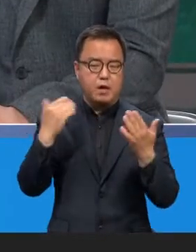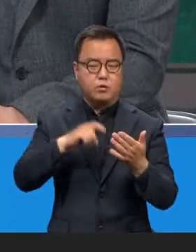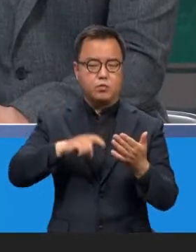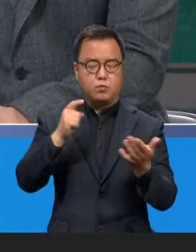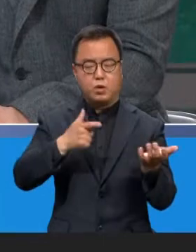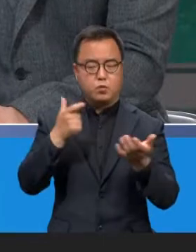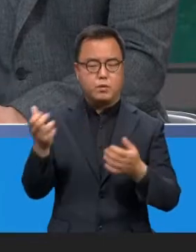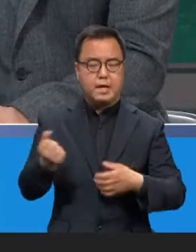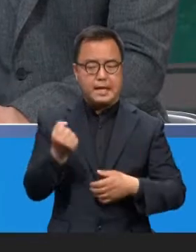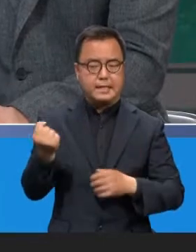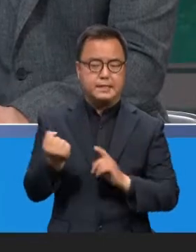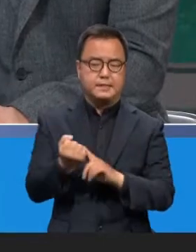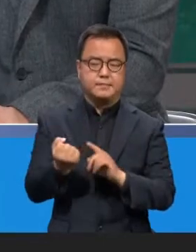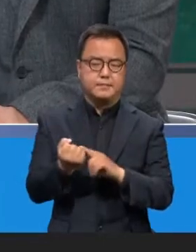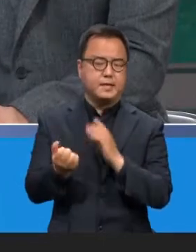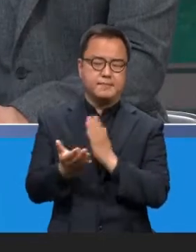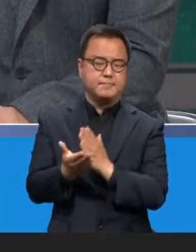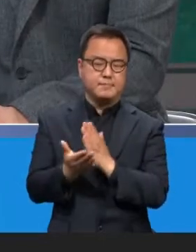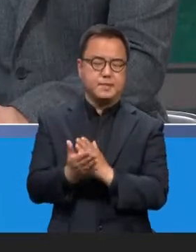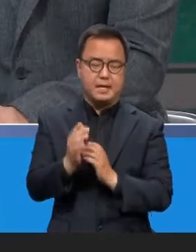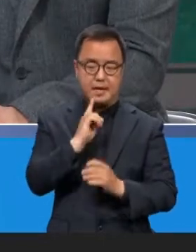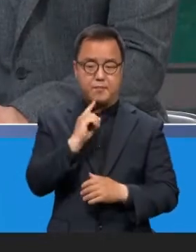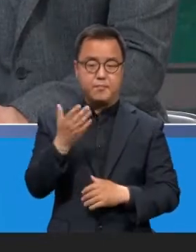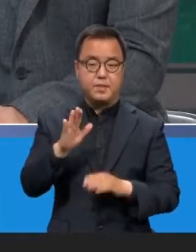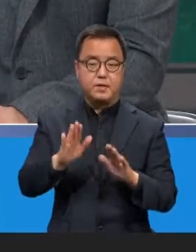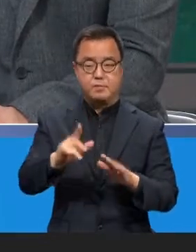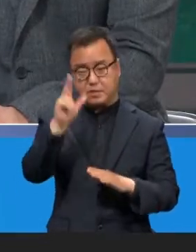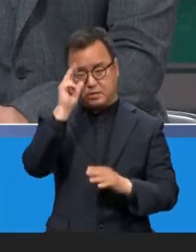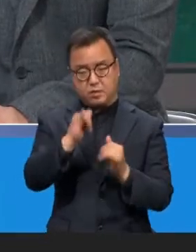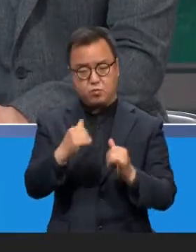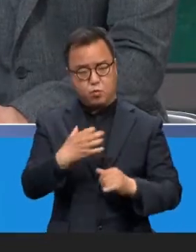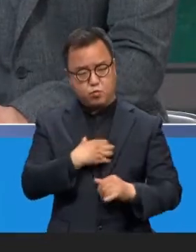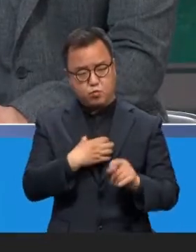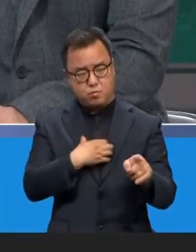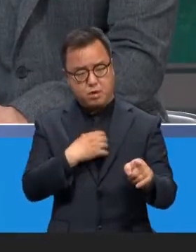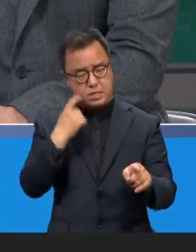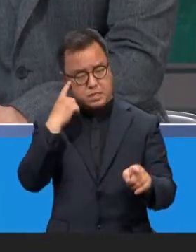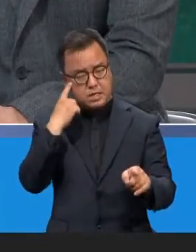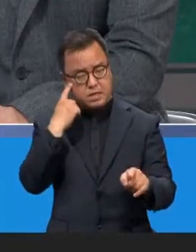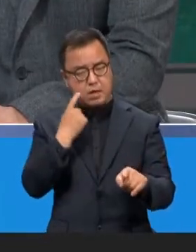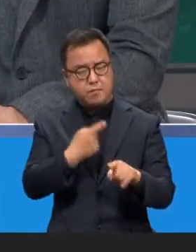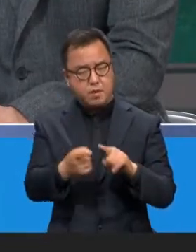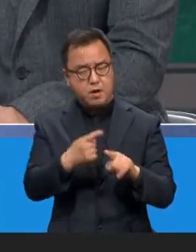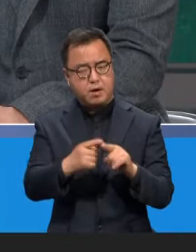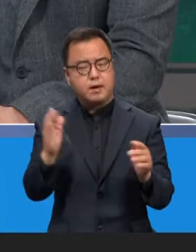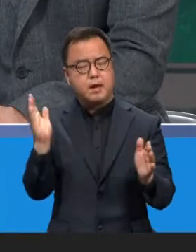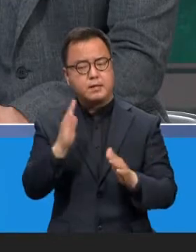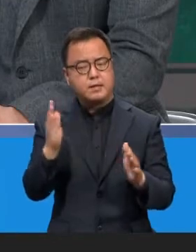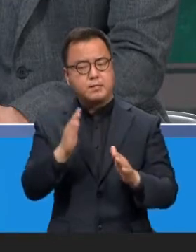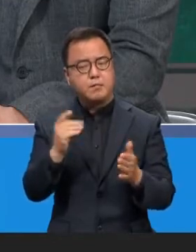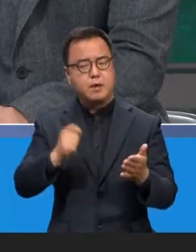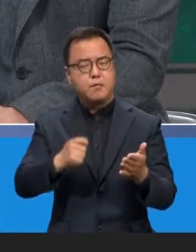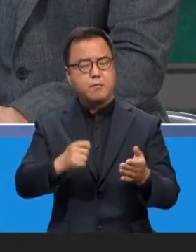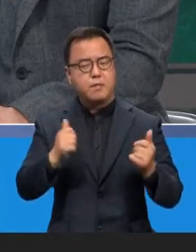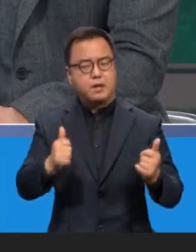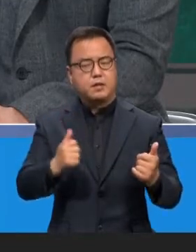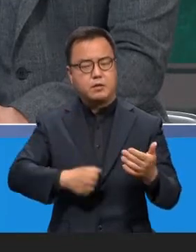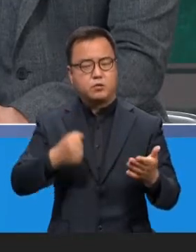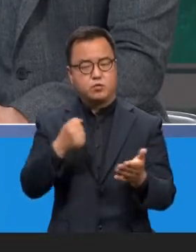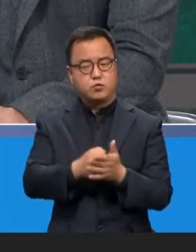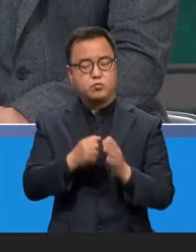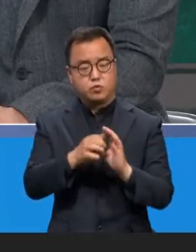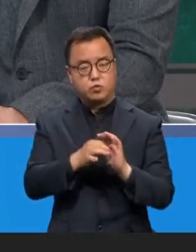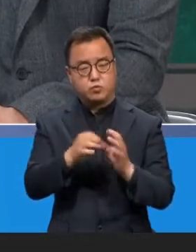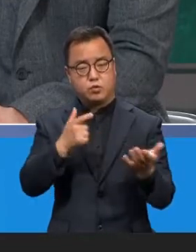통제하고 단속하는 데 그쳤는데 요 이제는 장 차관이 위험하다고 판단 학생은 판사의 결정에 따라 총기를 구매하는 것 자체를